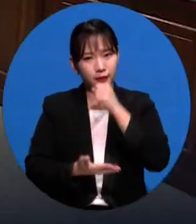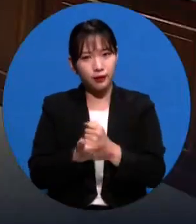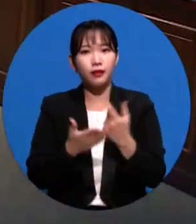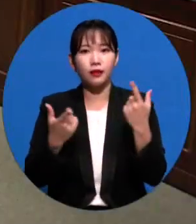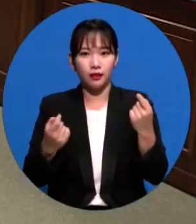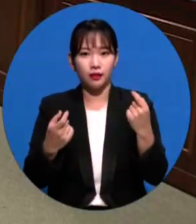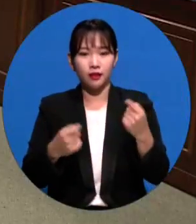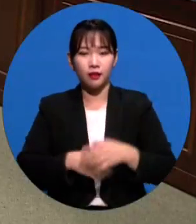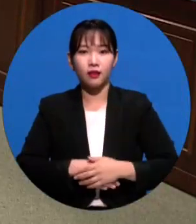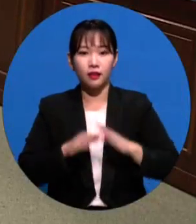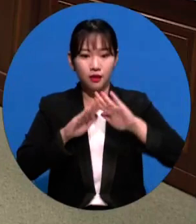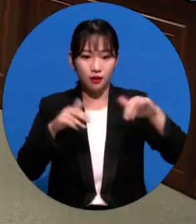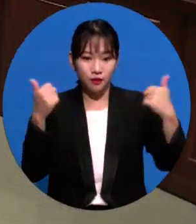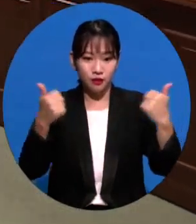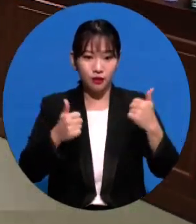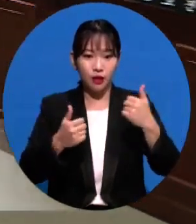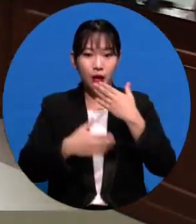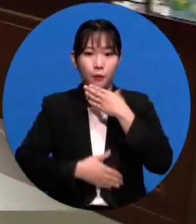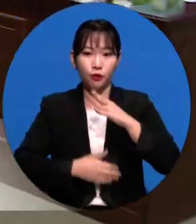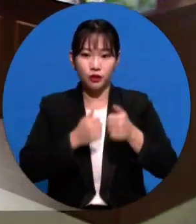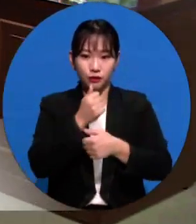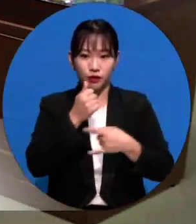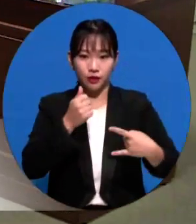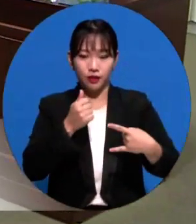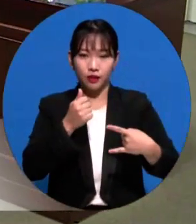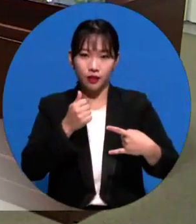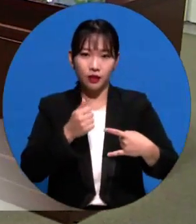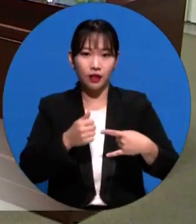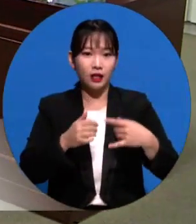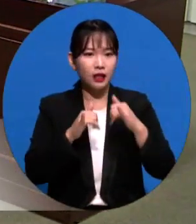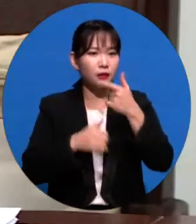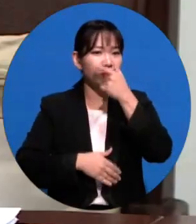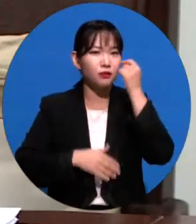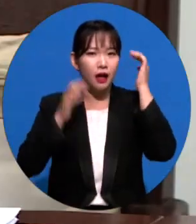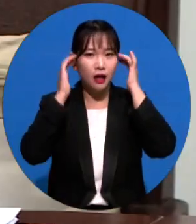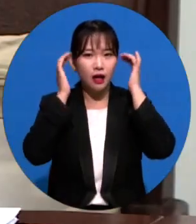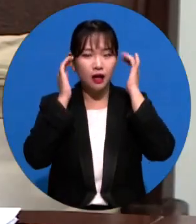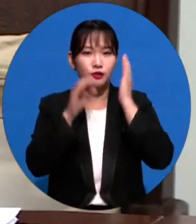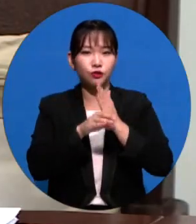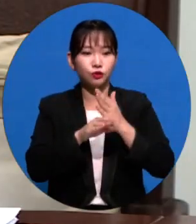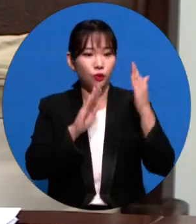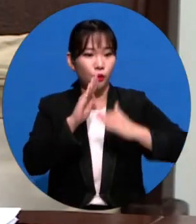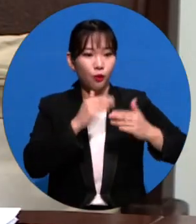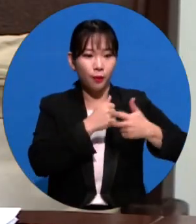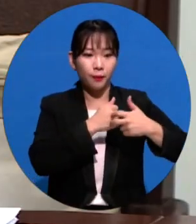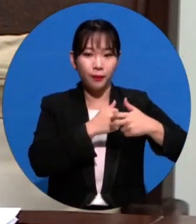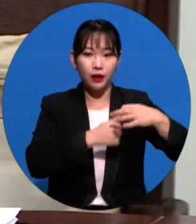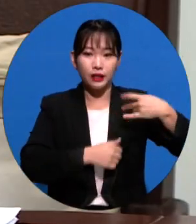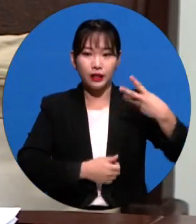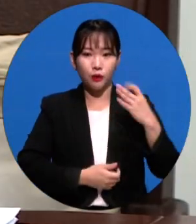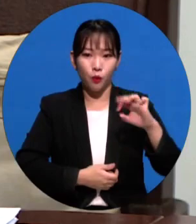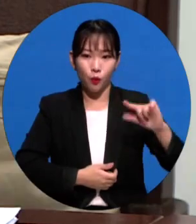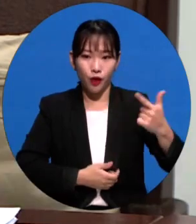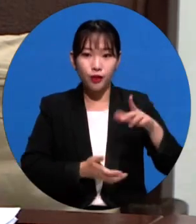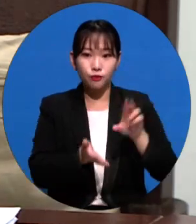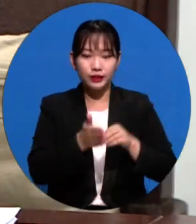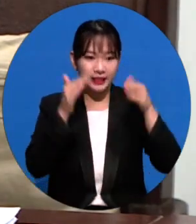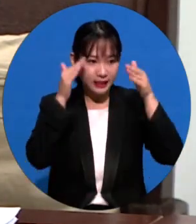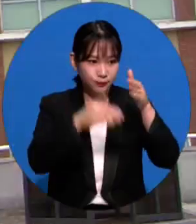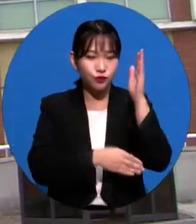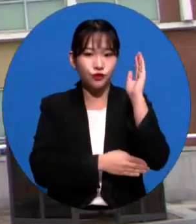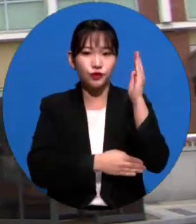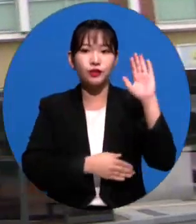않는가. 전남도의회 보건복지위원회에서는 인력난에 시달리고 있는 공공의료원 문제가 집중적으로